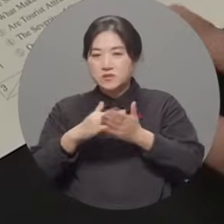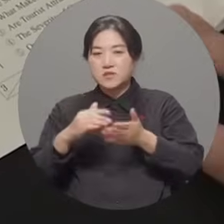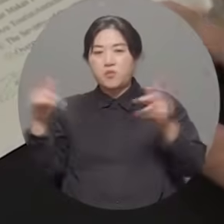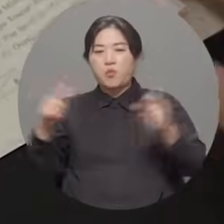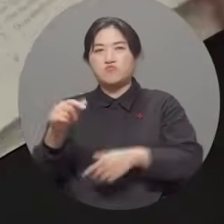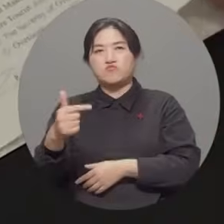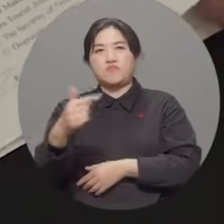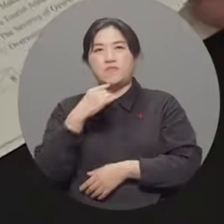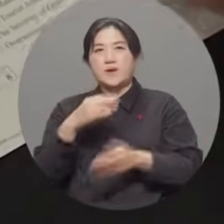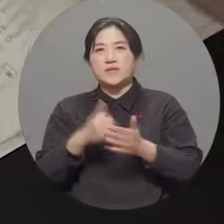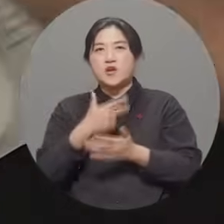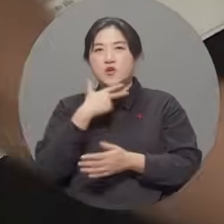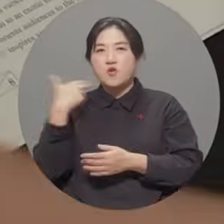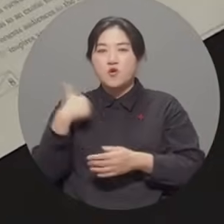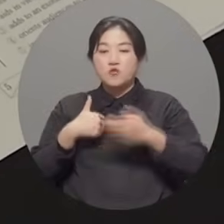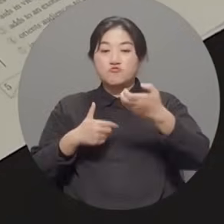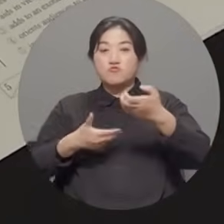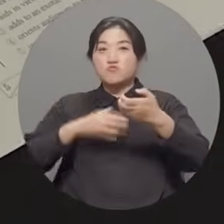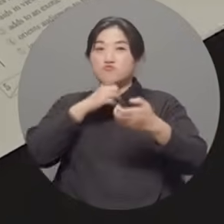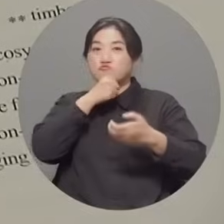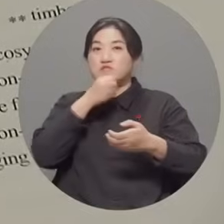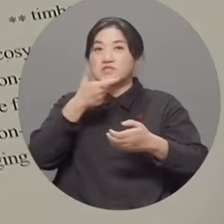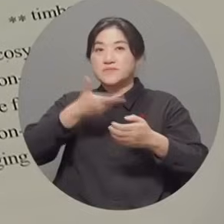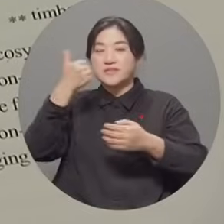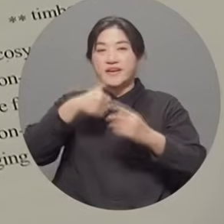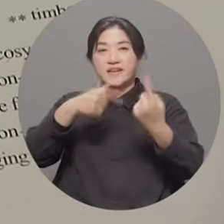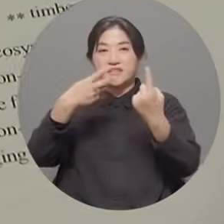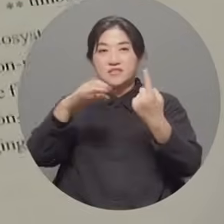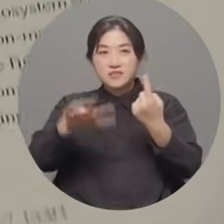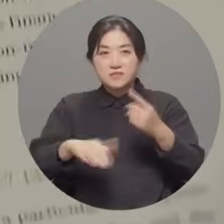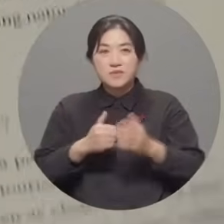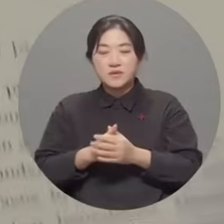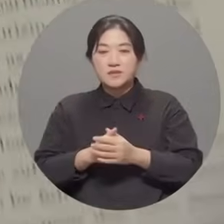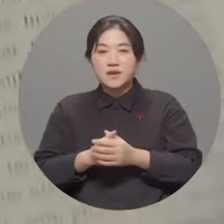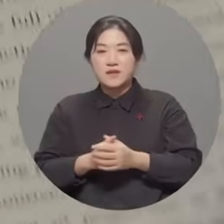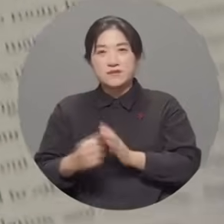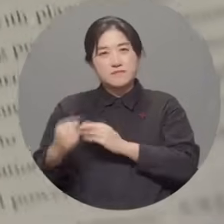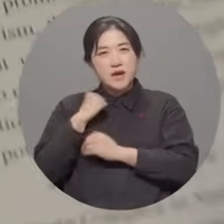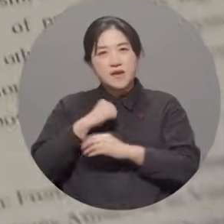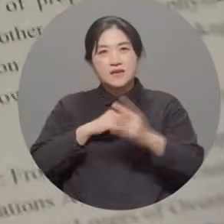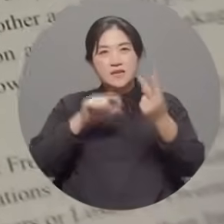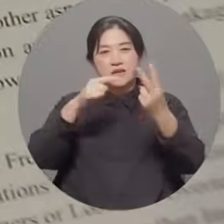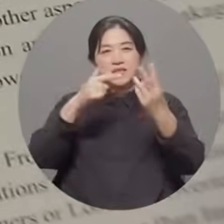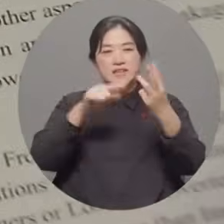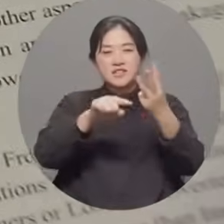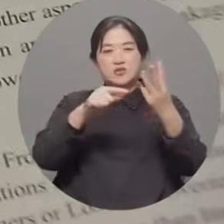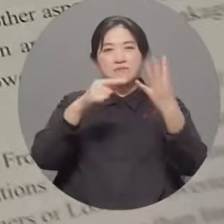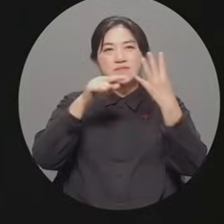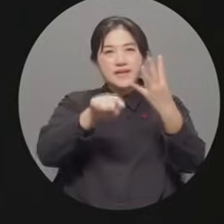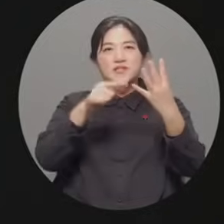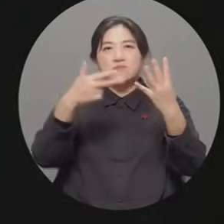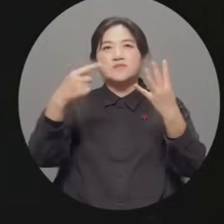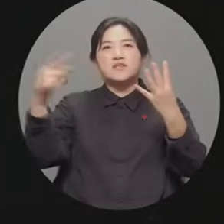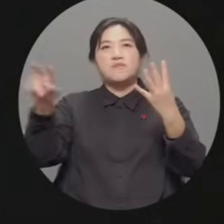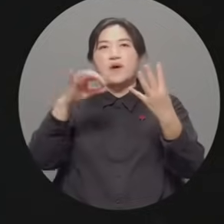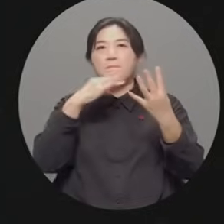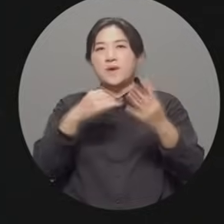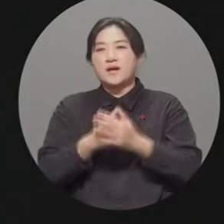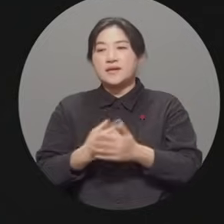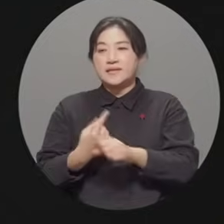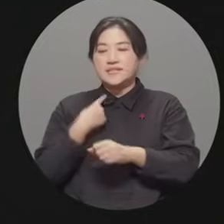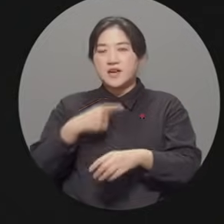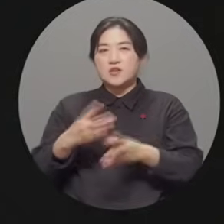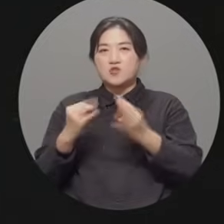90점 이상이면 1등급을 받는데 이번 수능 1등급은 상위 4.71%에 불과했습니다. 지난해 수학